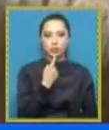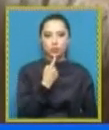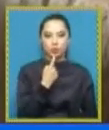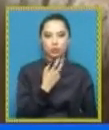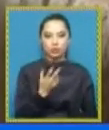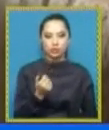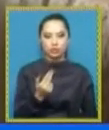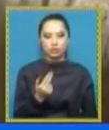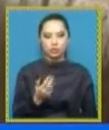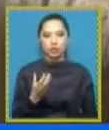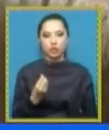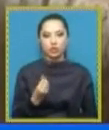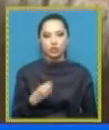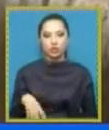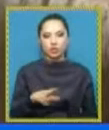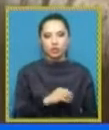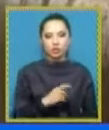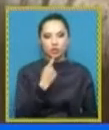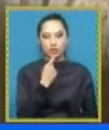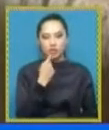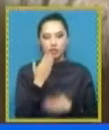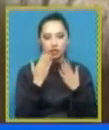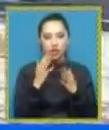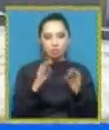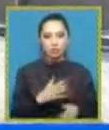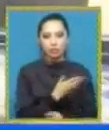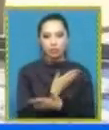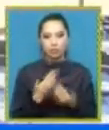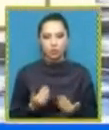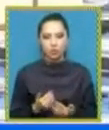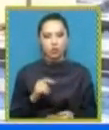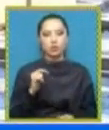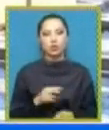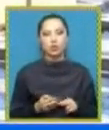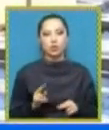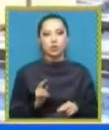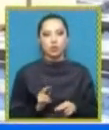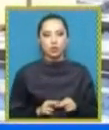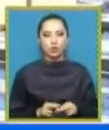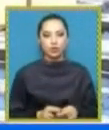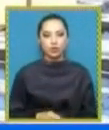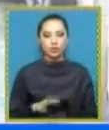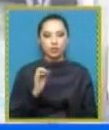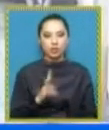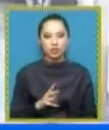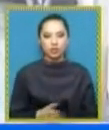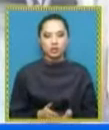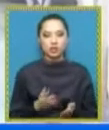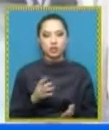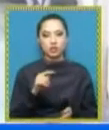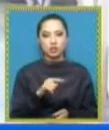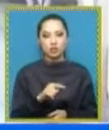басқа көптеген заттар шығып жатыр енді. Оның барлығы өзіне музей есебінде қойылады кезінде. Күлтөбенің басында күнде жиын. Қарағазан, Сарыбала,